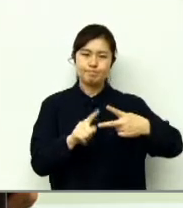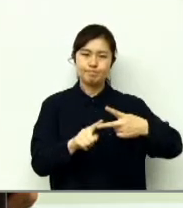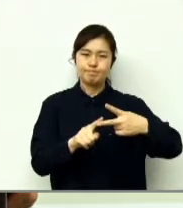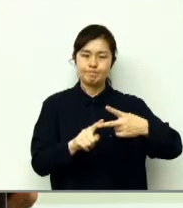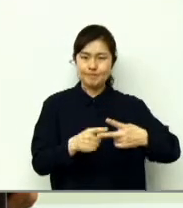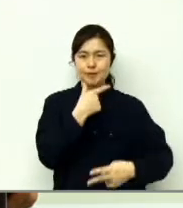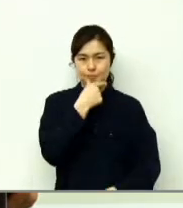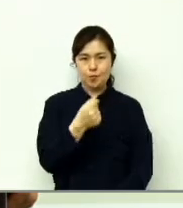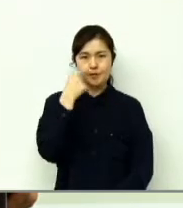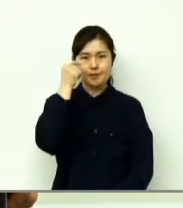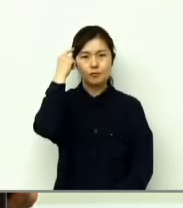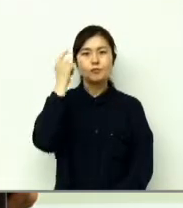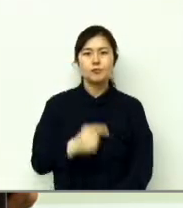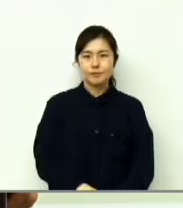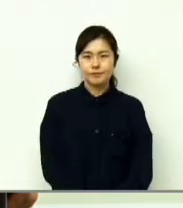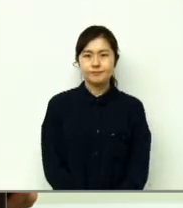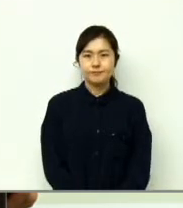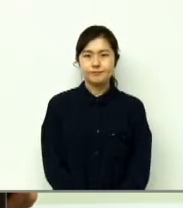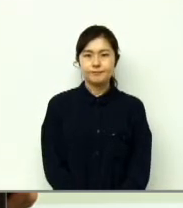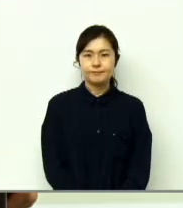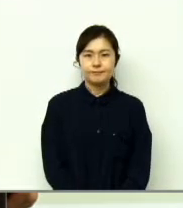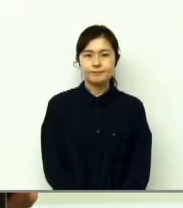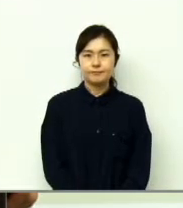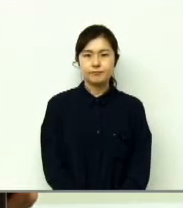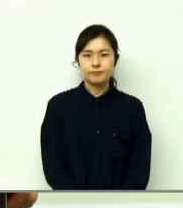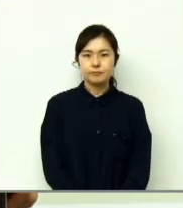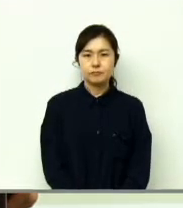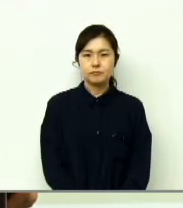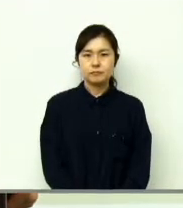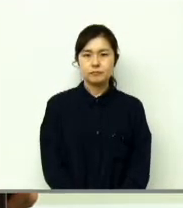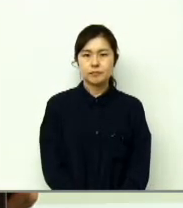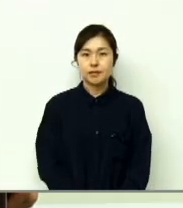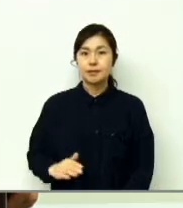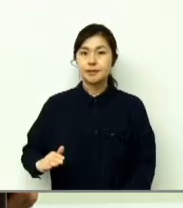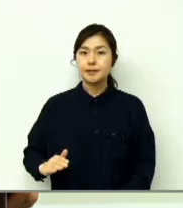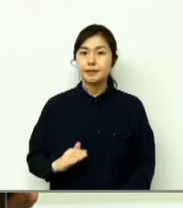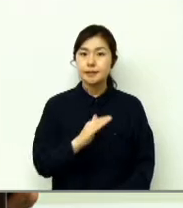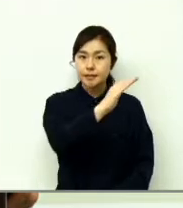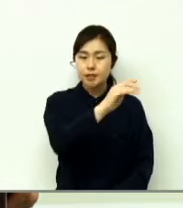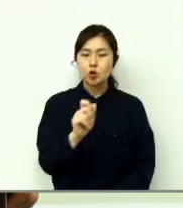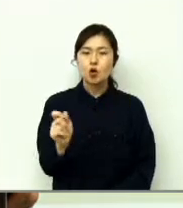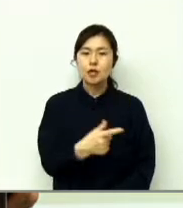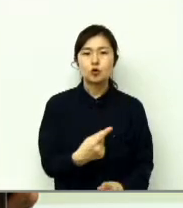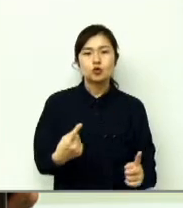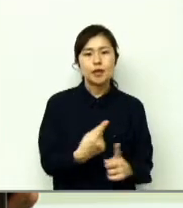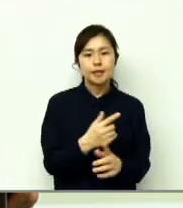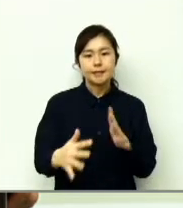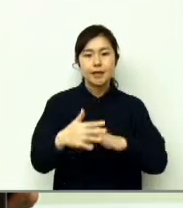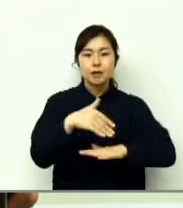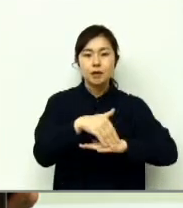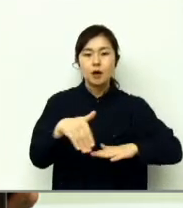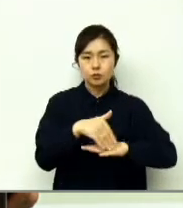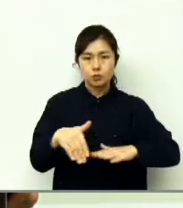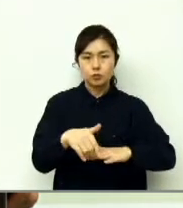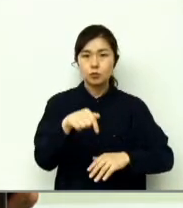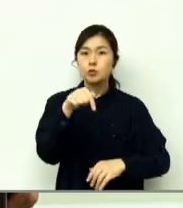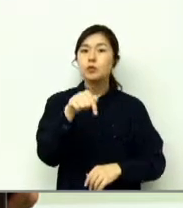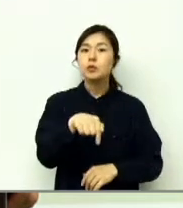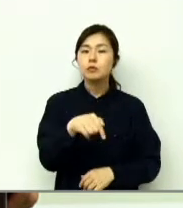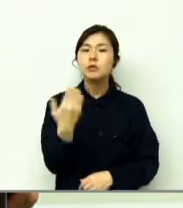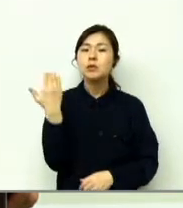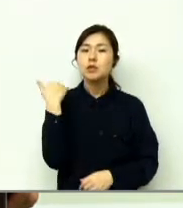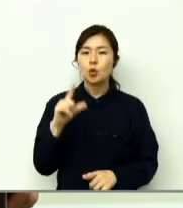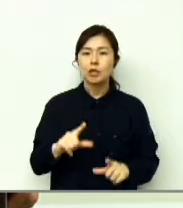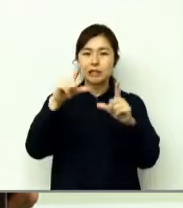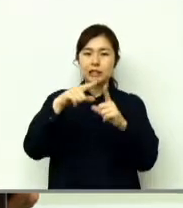ております。まあ、あと成長加速化戦略でももう一つあえて申し上げるならばですね、先ほどグランドセントラルステーション化構想